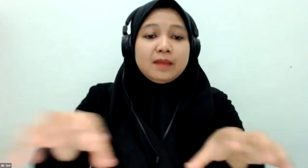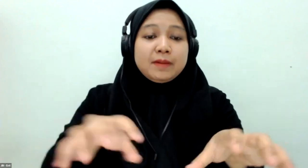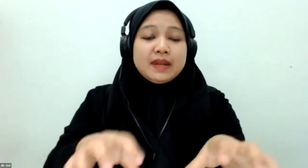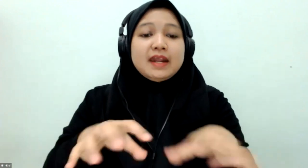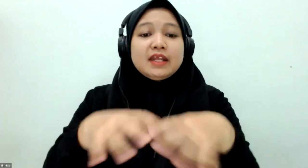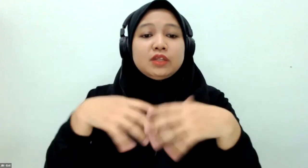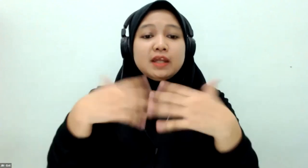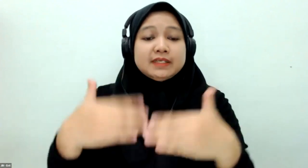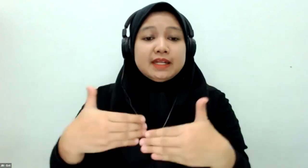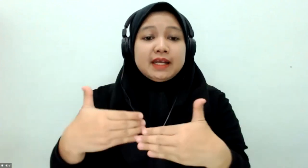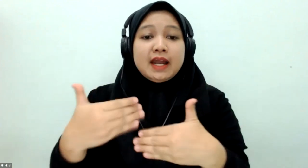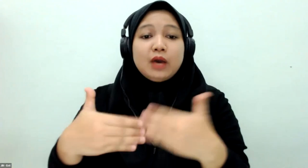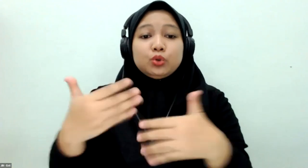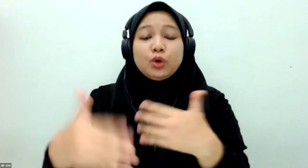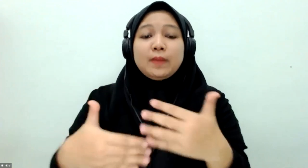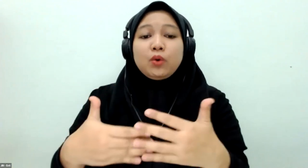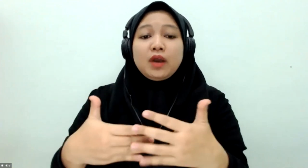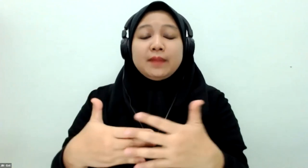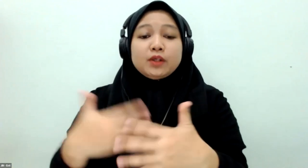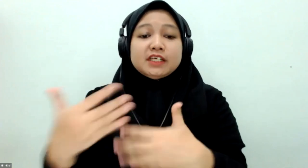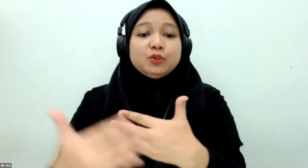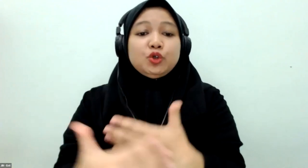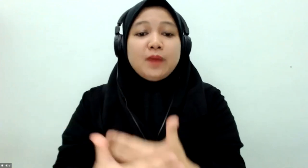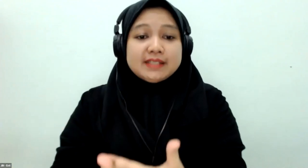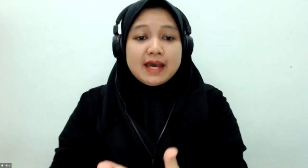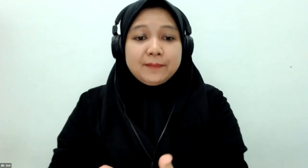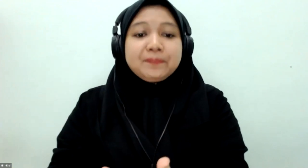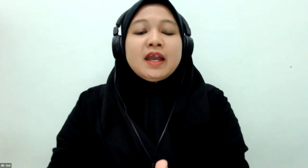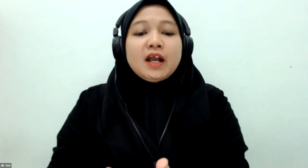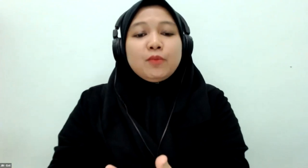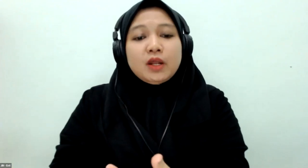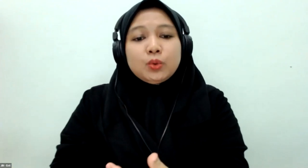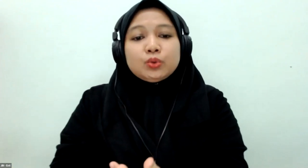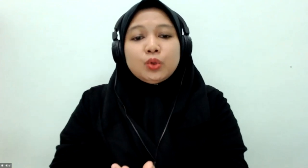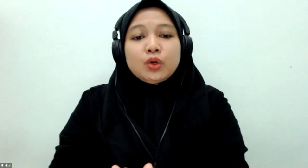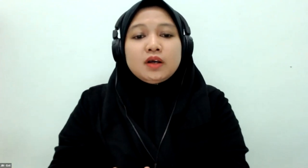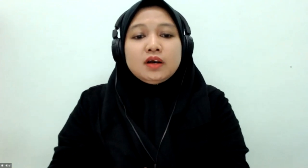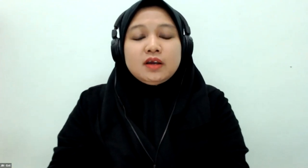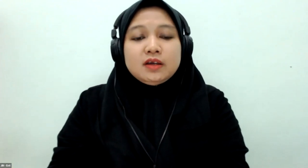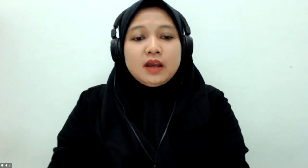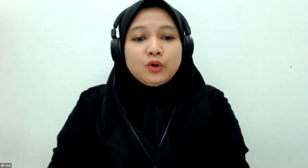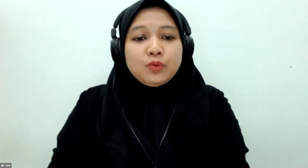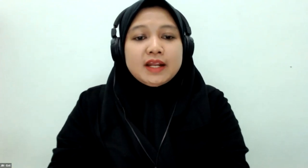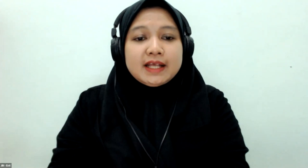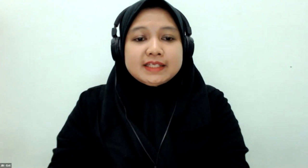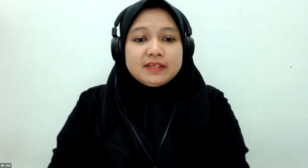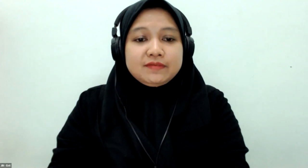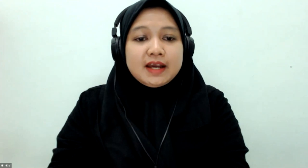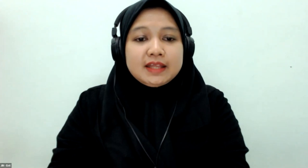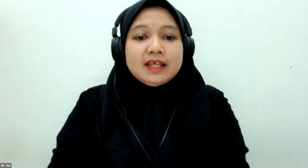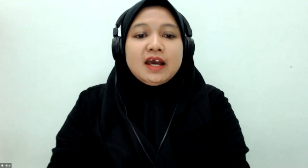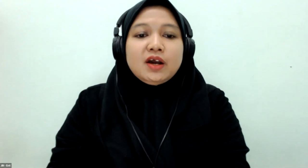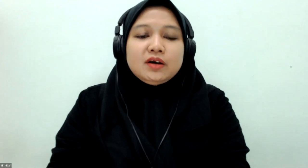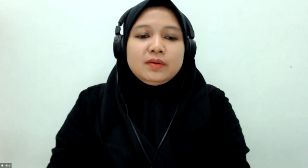isap dari daerah yang berbeda dan itu tidak menjadi kendala untuk melakukan proses penjurubahasaan Kemudian untuk yang berhubungan dengan